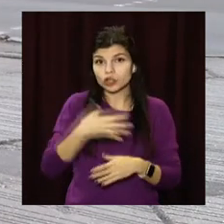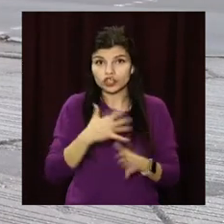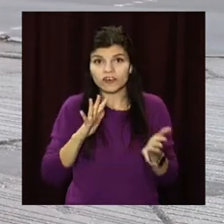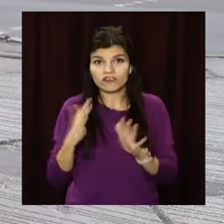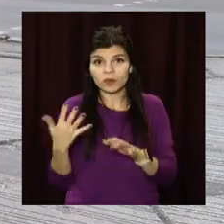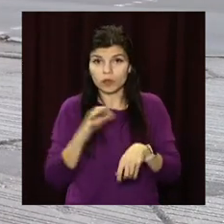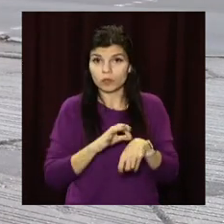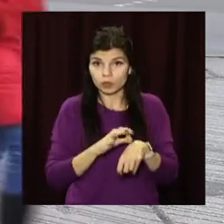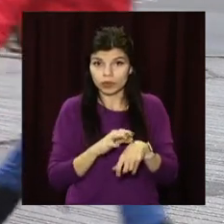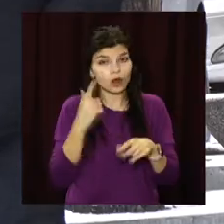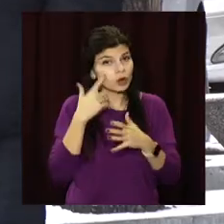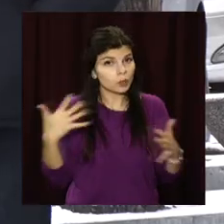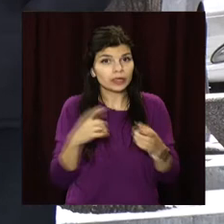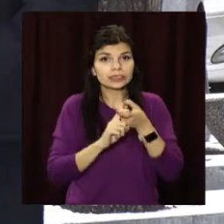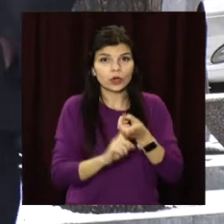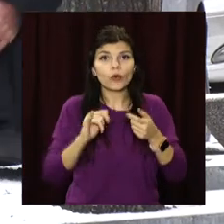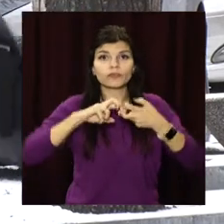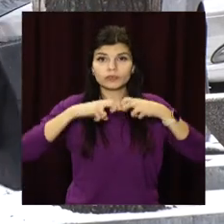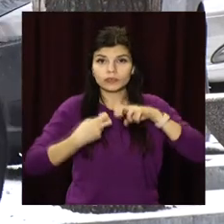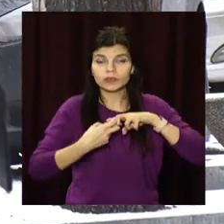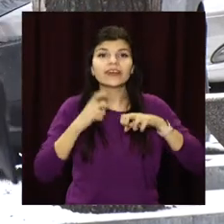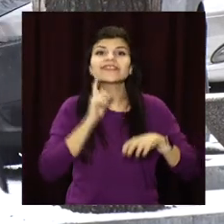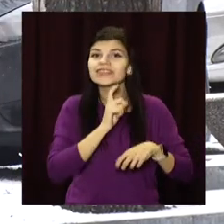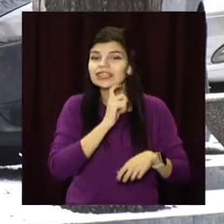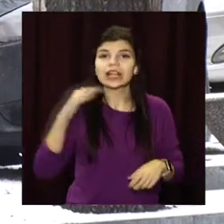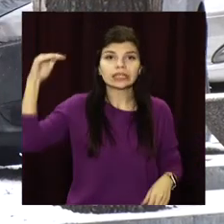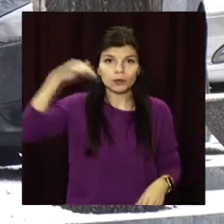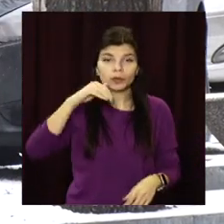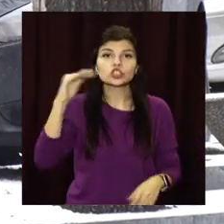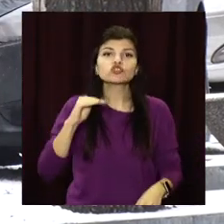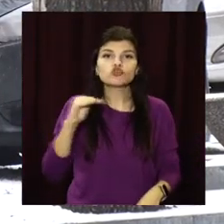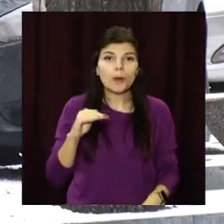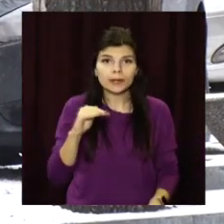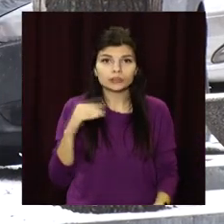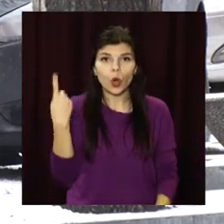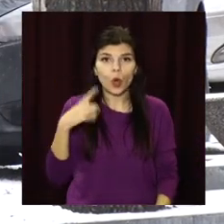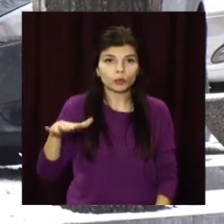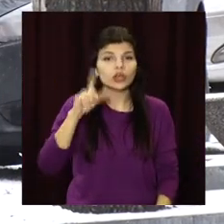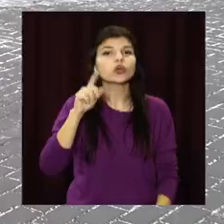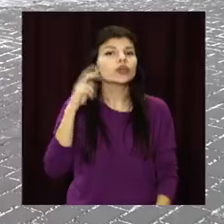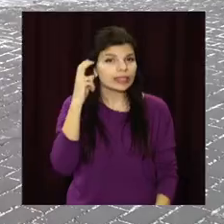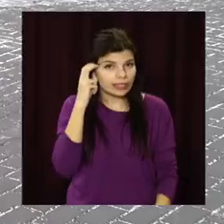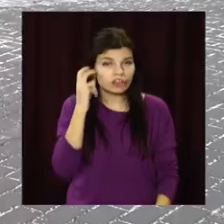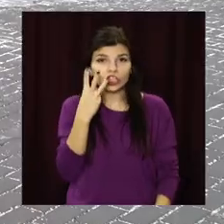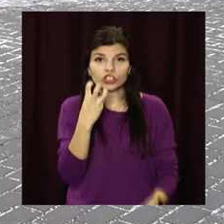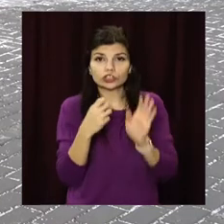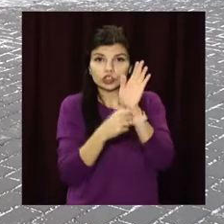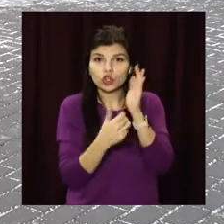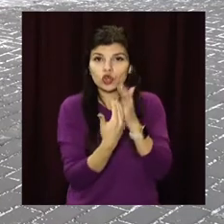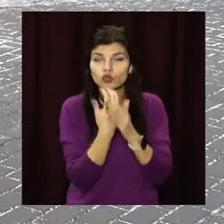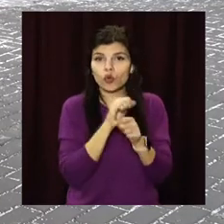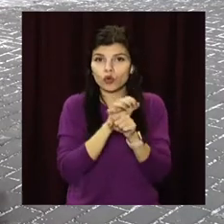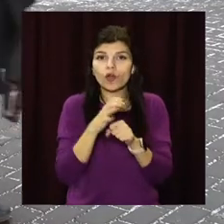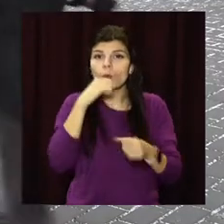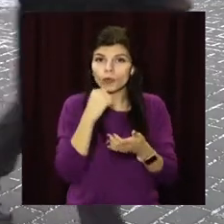5 тисяч випадків недуги. Найбільше заражених у Івано-Франківській, Вінницькій, Закарпатській, Житомирській областях та Києві. 306